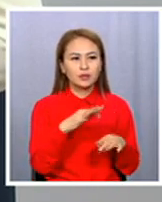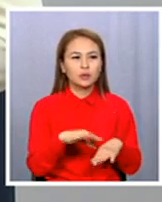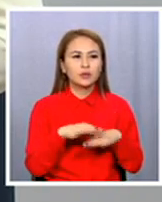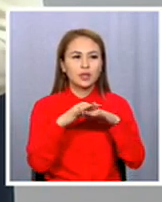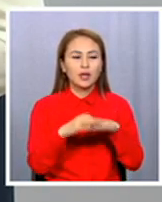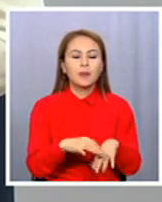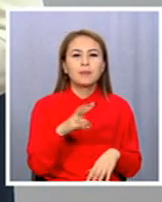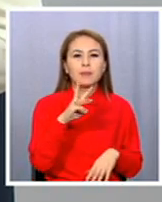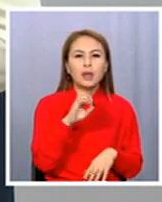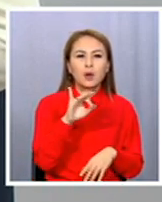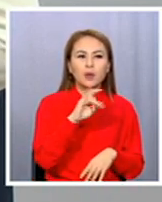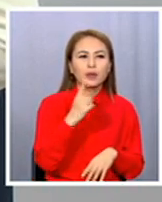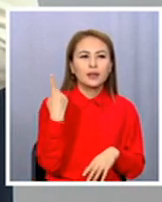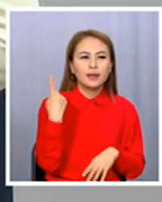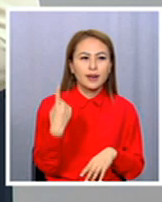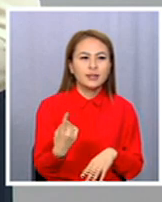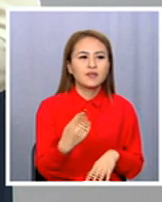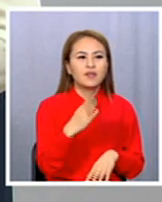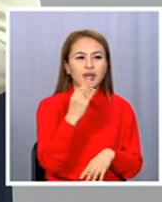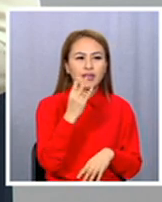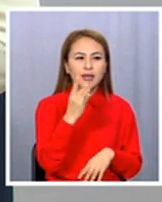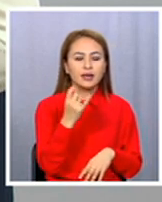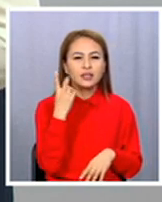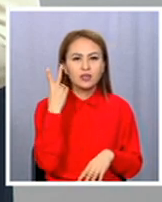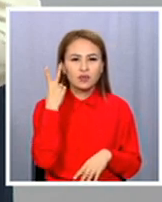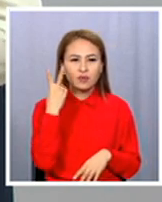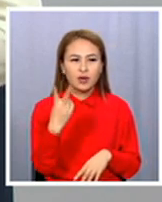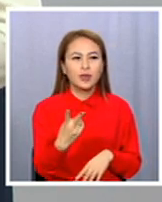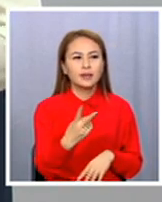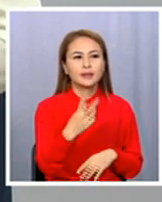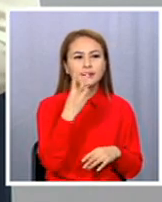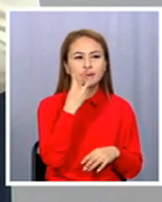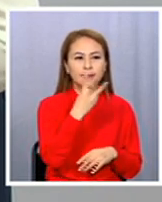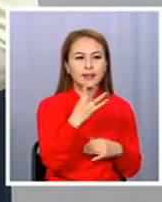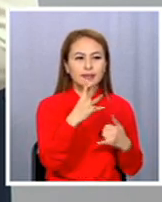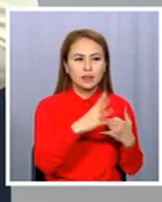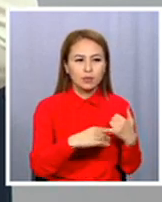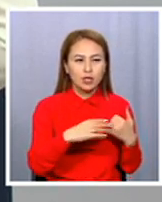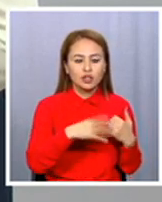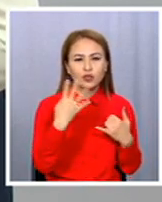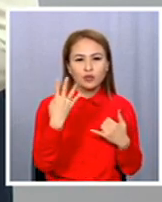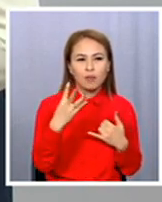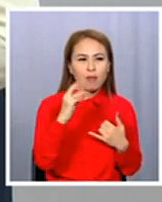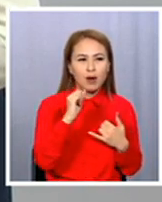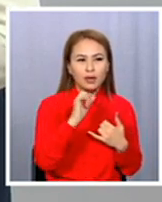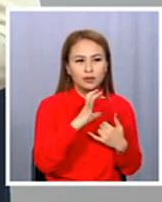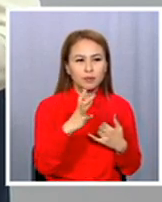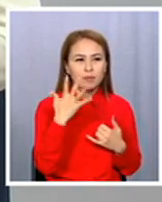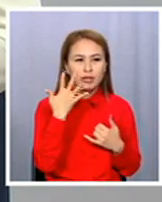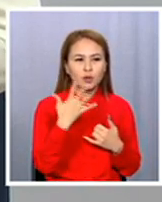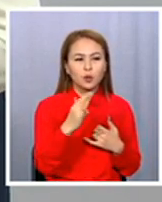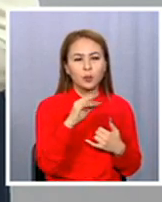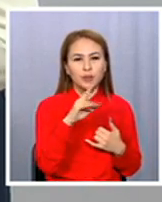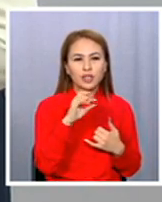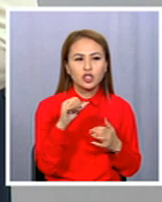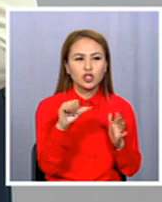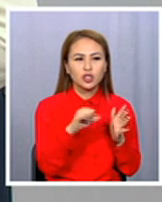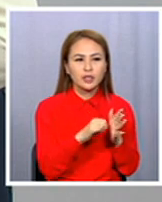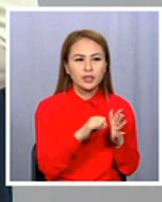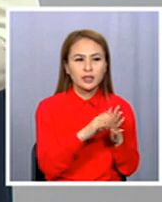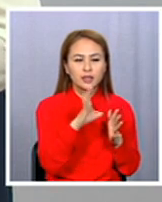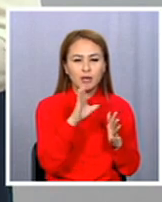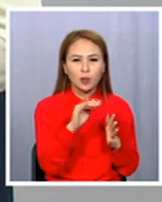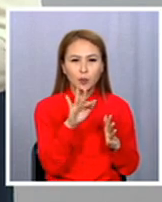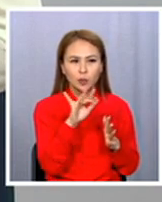учет. Меркурий – раз, Венера – два, три – Земля, четыре – Марс, пять – Юпитер, шесть